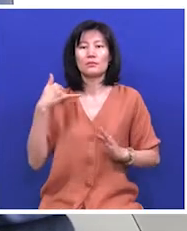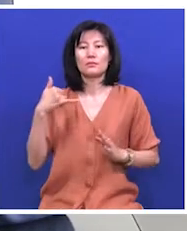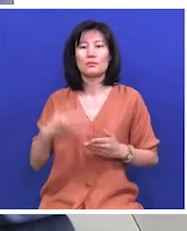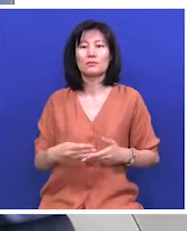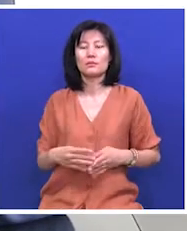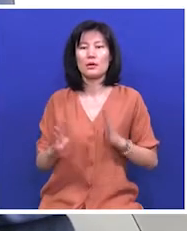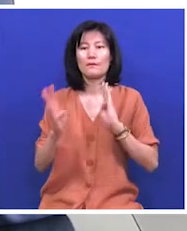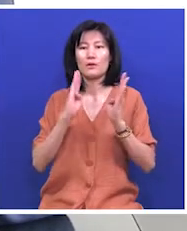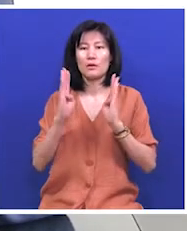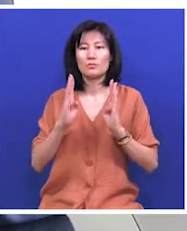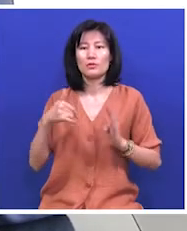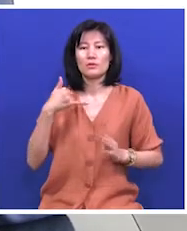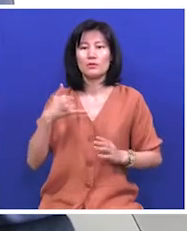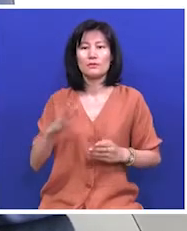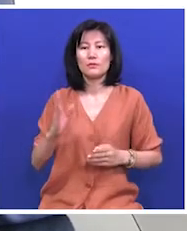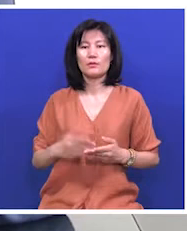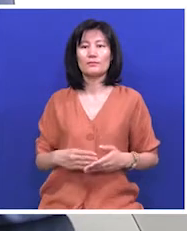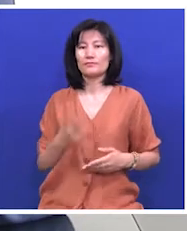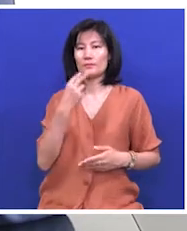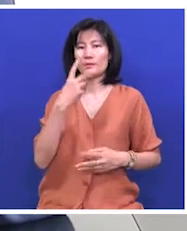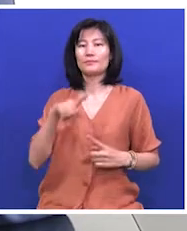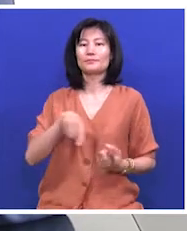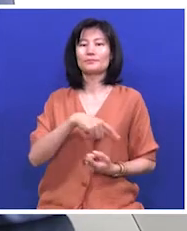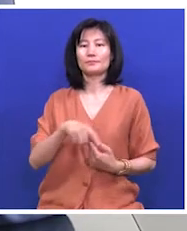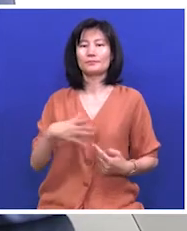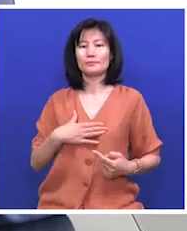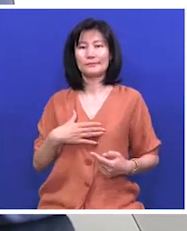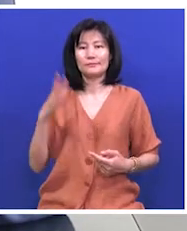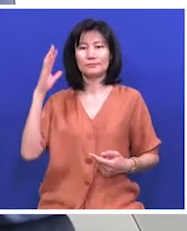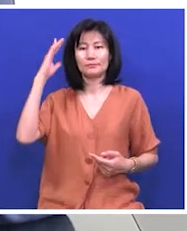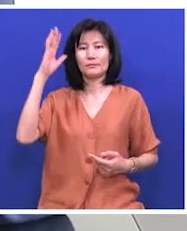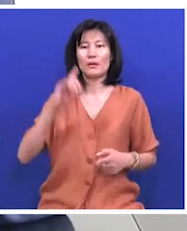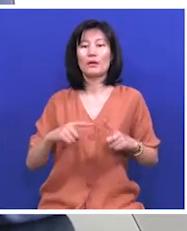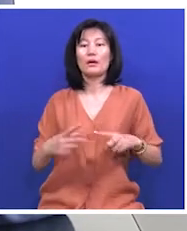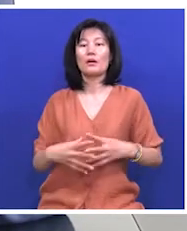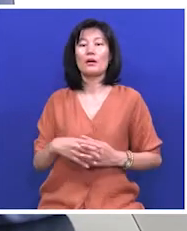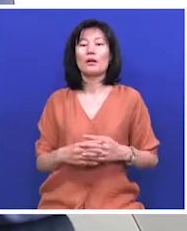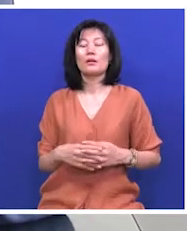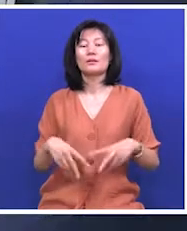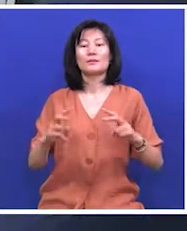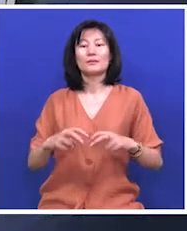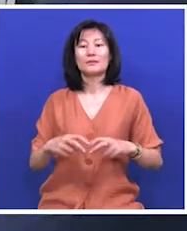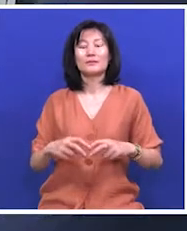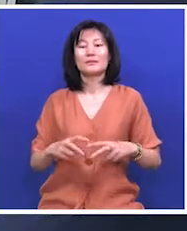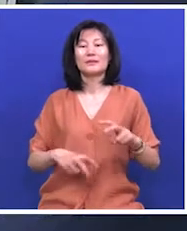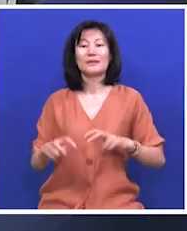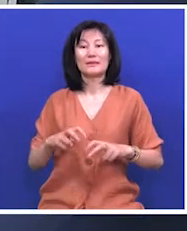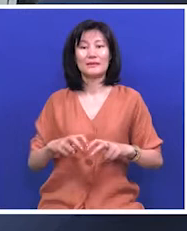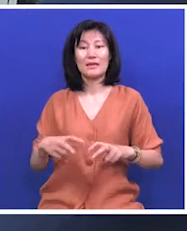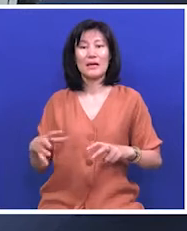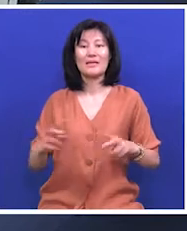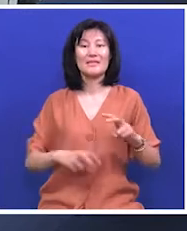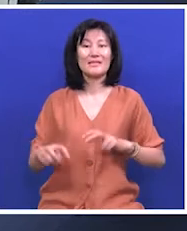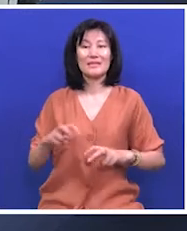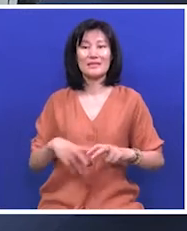телефон бар. Егер шағым болса, мен ойымша кез келген адам бізді тауып алады. Техника